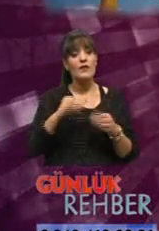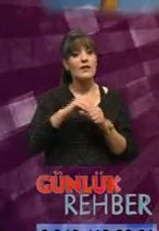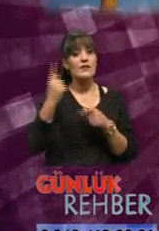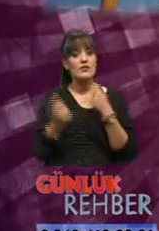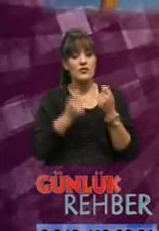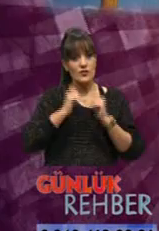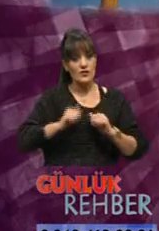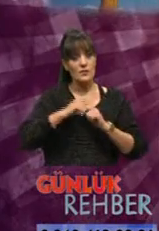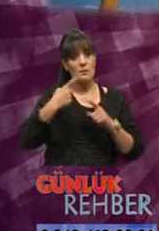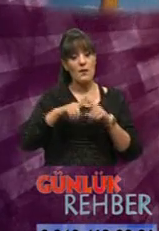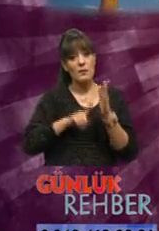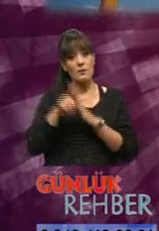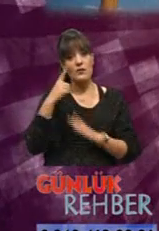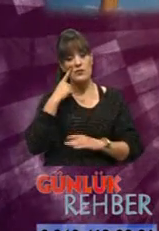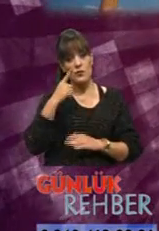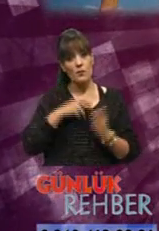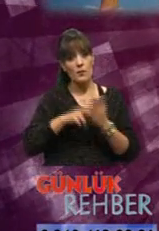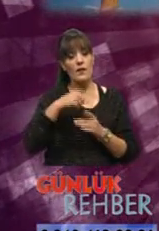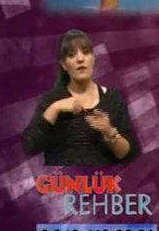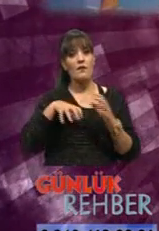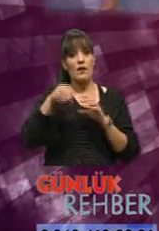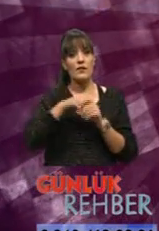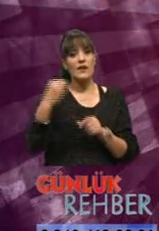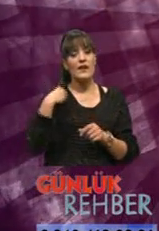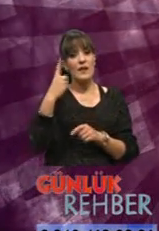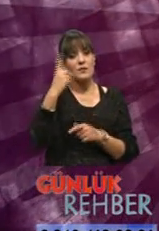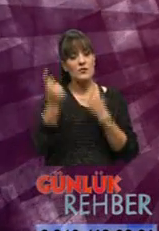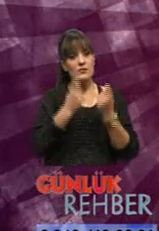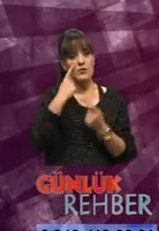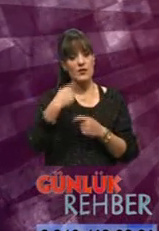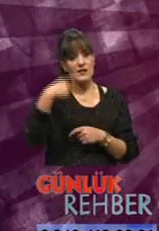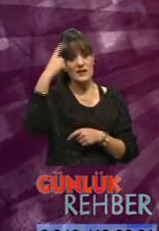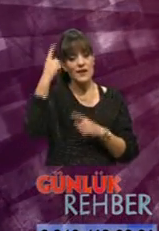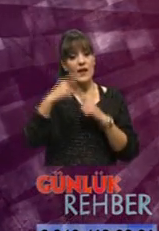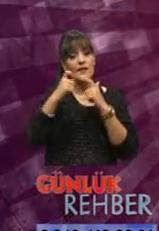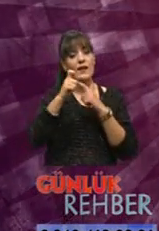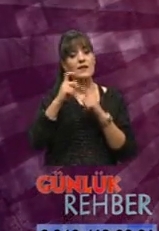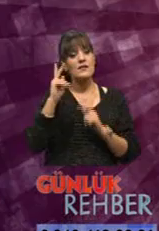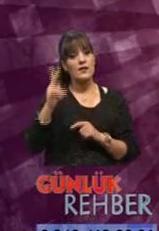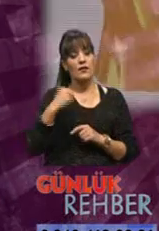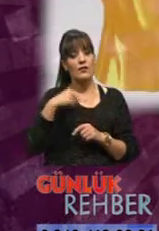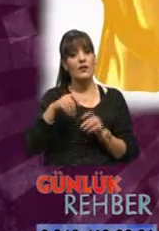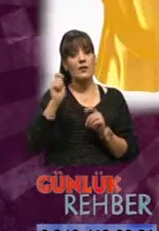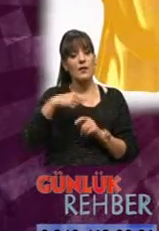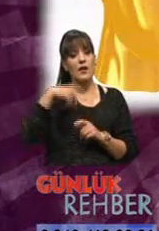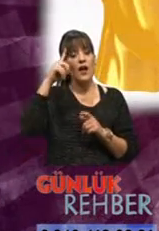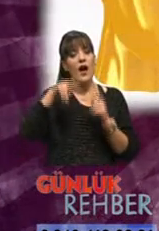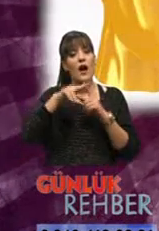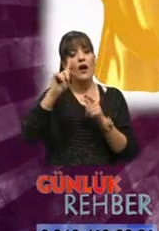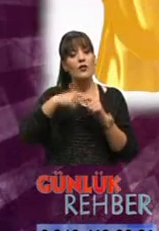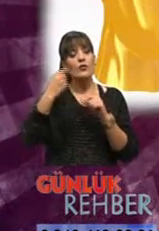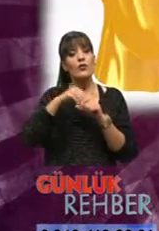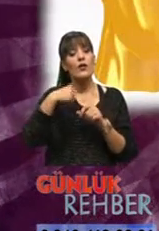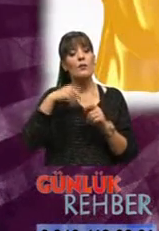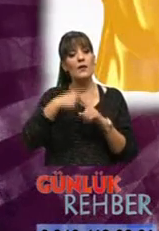nasıl çalıştıkları matematik başarılarını belirleyen faktör. Yeni bir çalışmaya göre zeka testleri tarafından belirlenen IQ matematik yeteneğinin